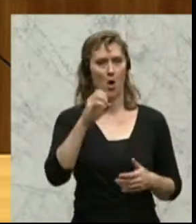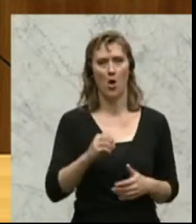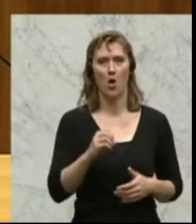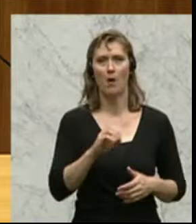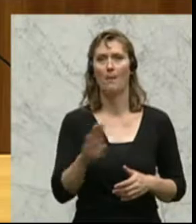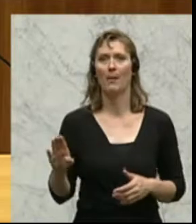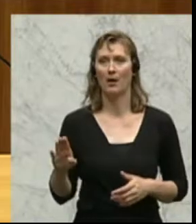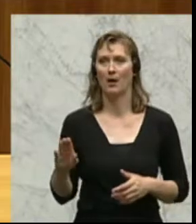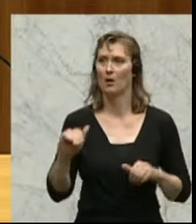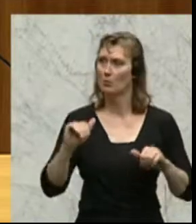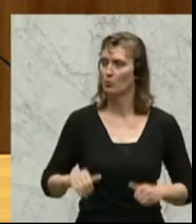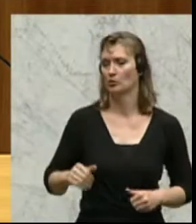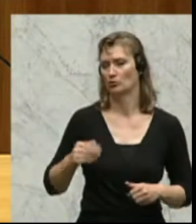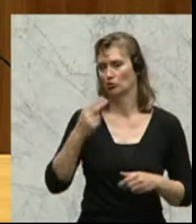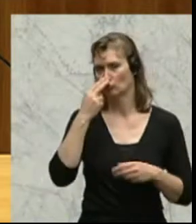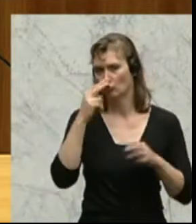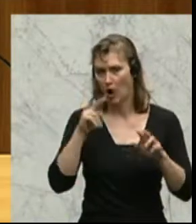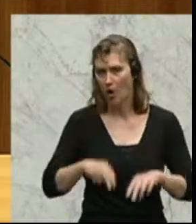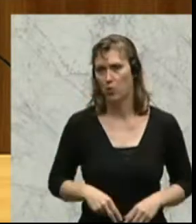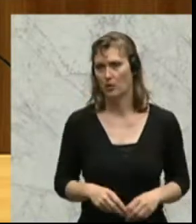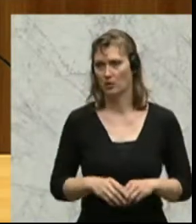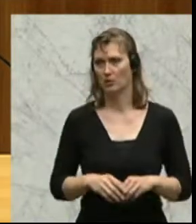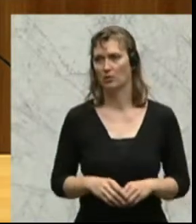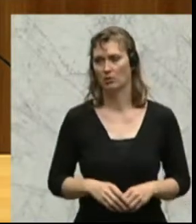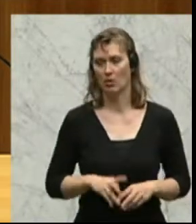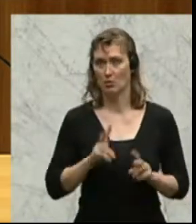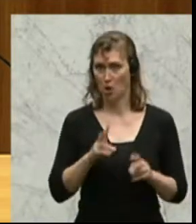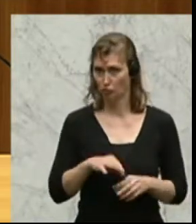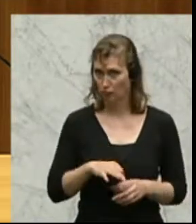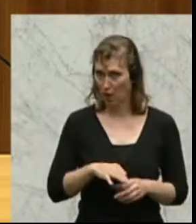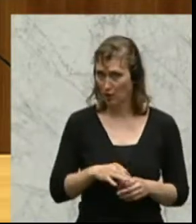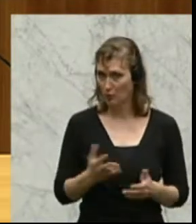sich ansehen. Und wenn hier Einsparungsmöglichkeiten sind,